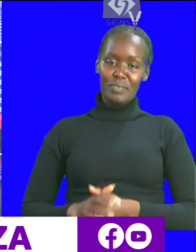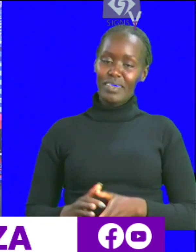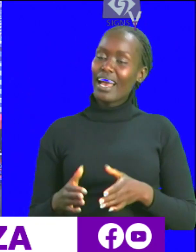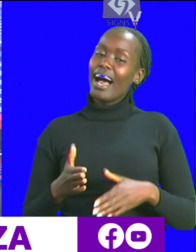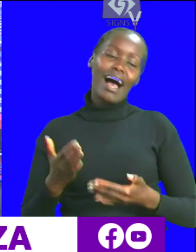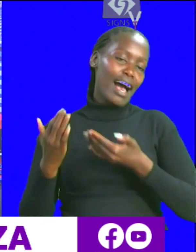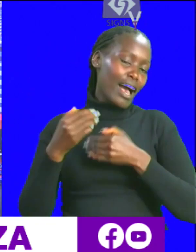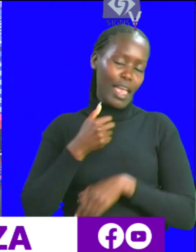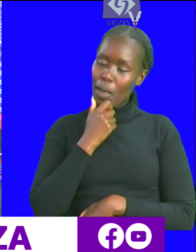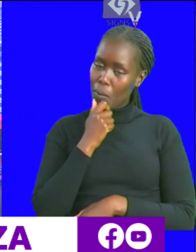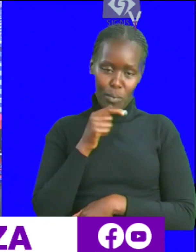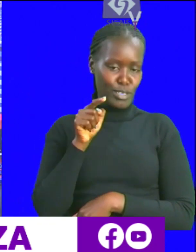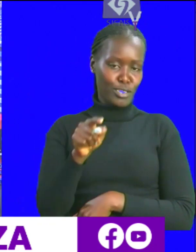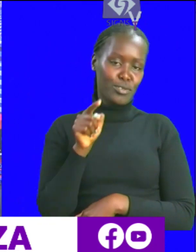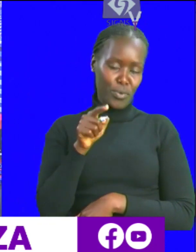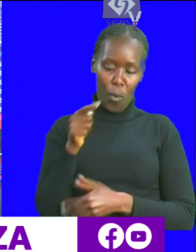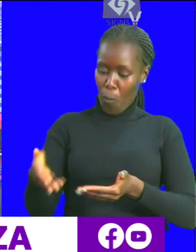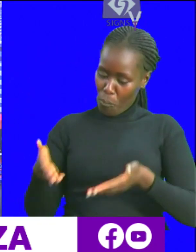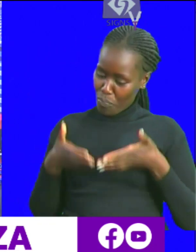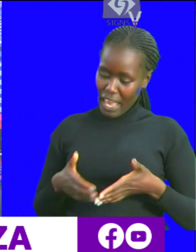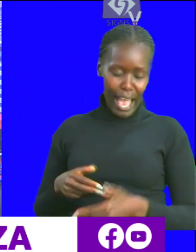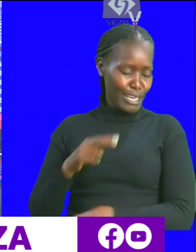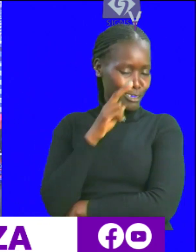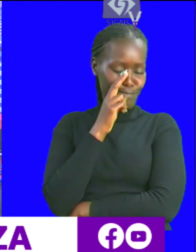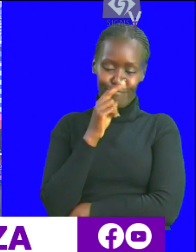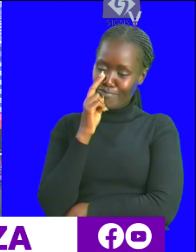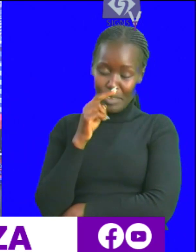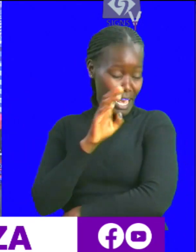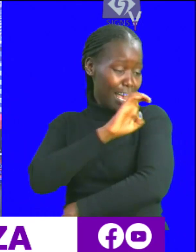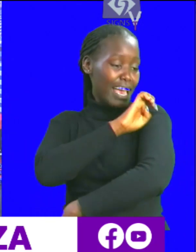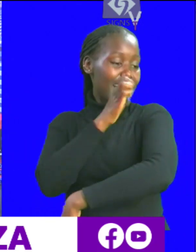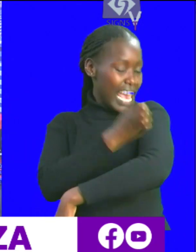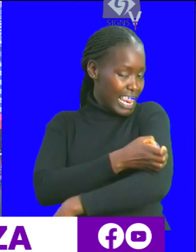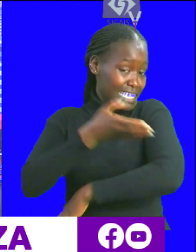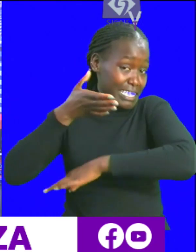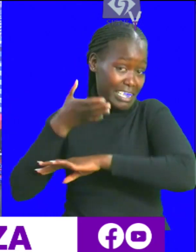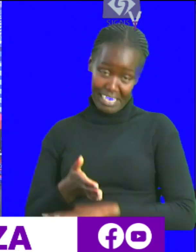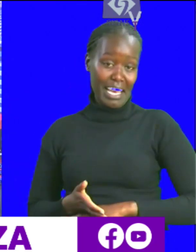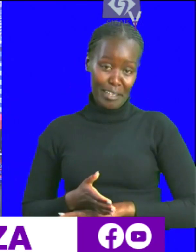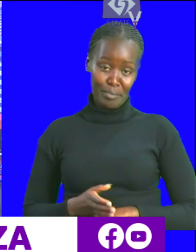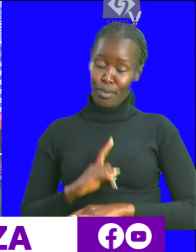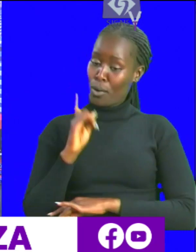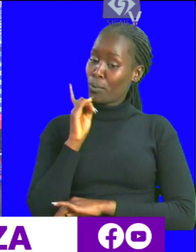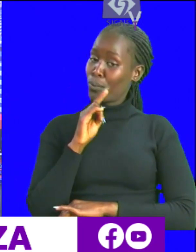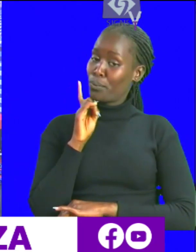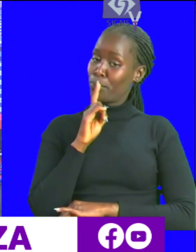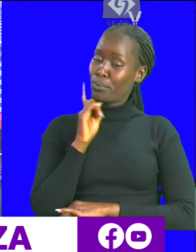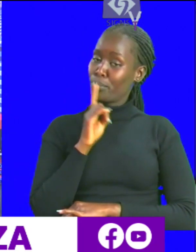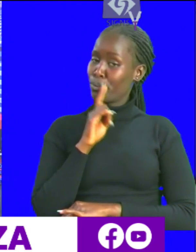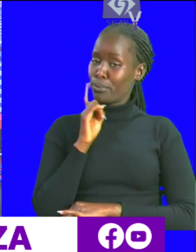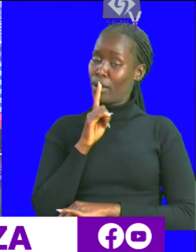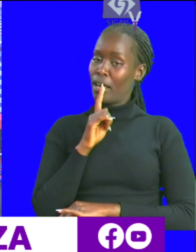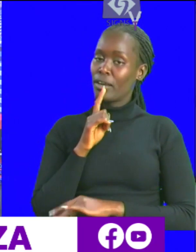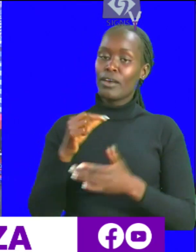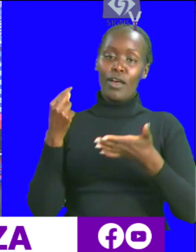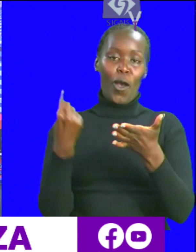yake. Alafu kuna Samantha Mweni anasema anapenda Sarah and Abraham. So kila mtu kwa reason yake